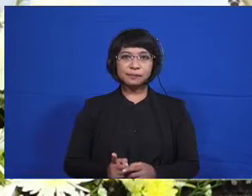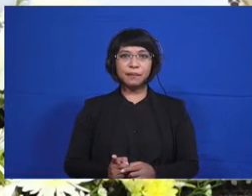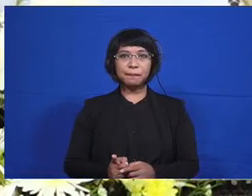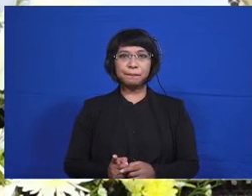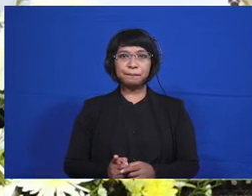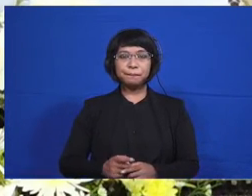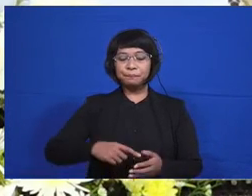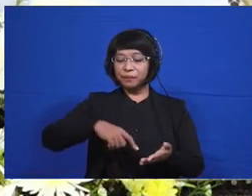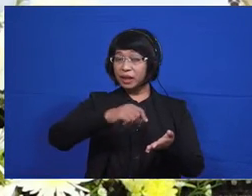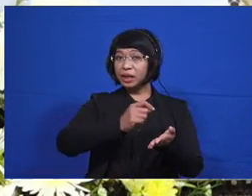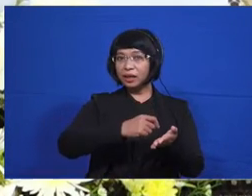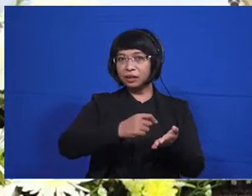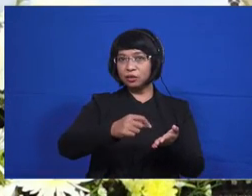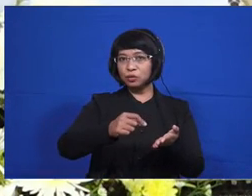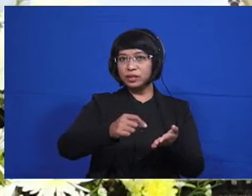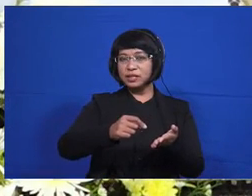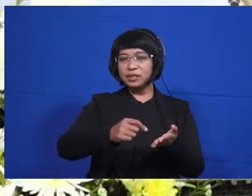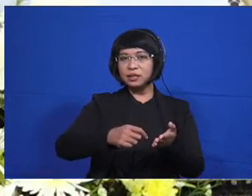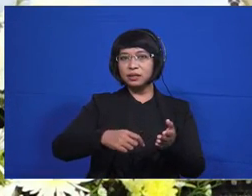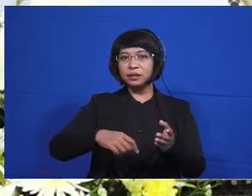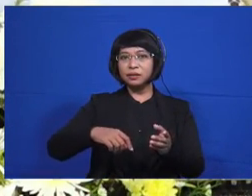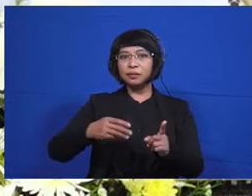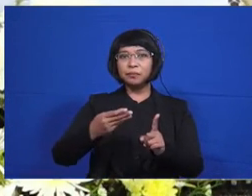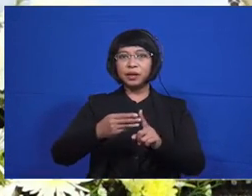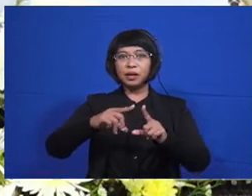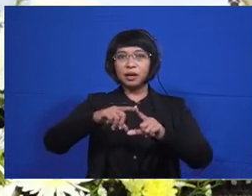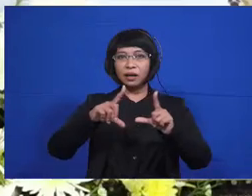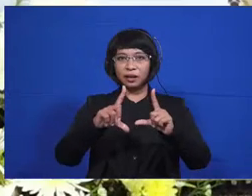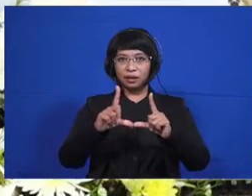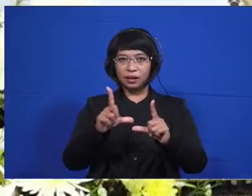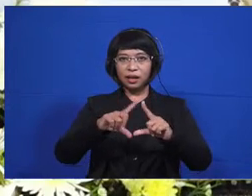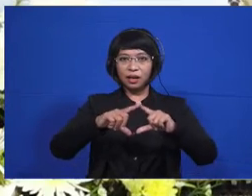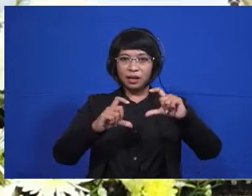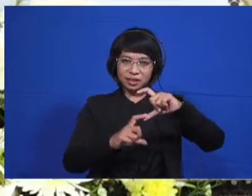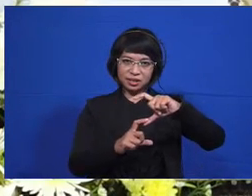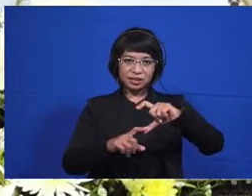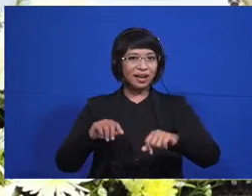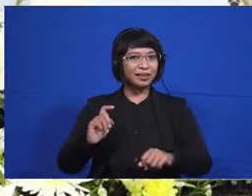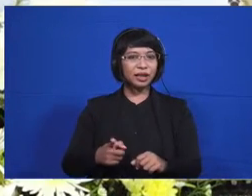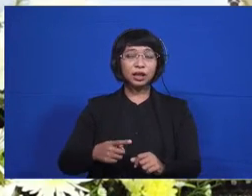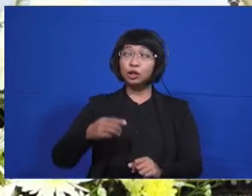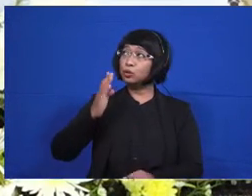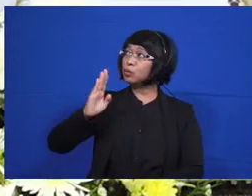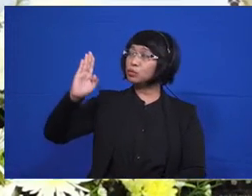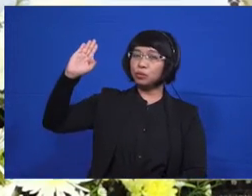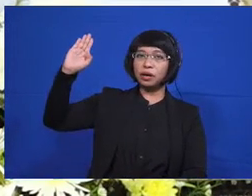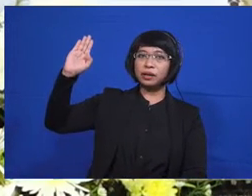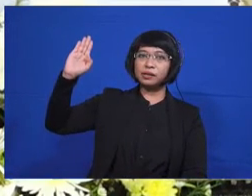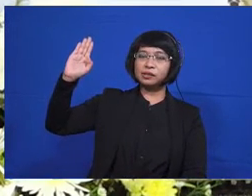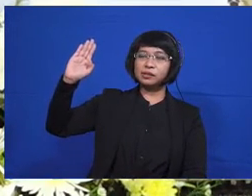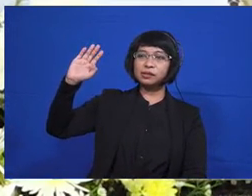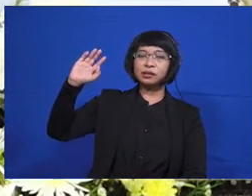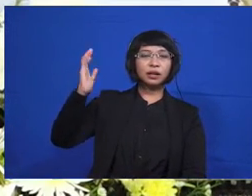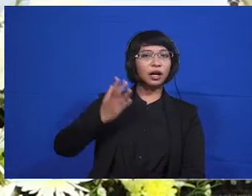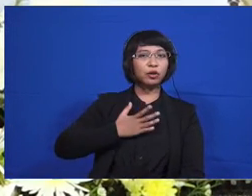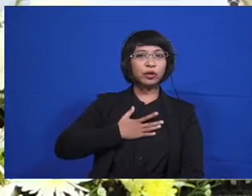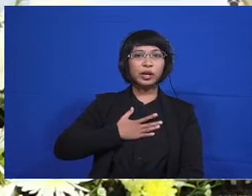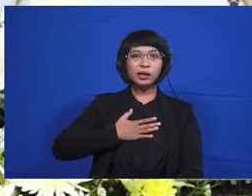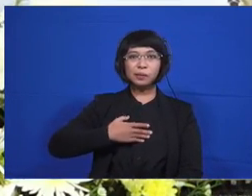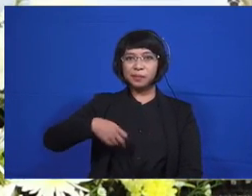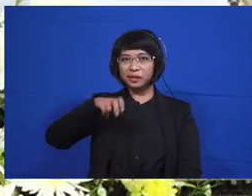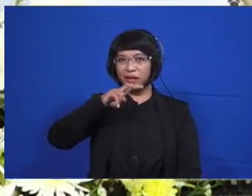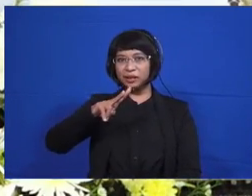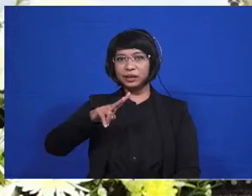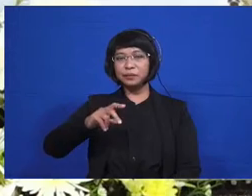tertulis, pembalasan itu adalah hakku, akulah yang akan menuntut pembalasan.